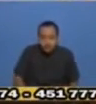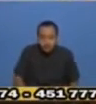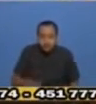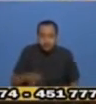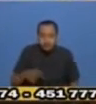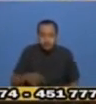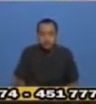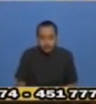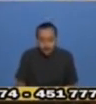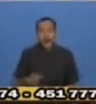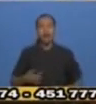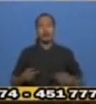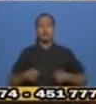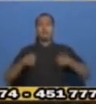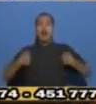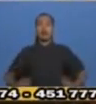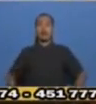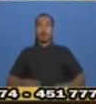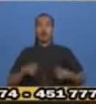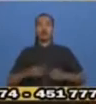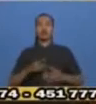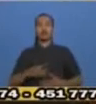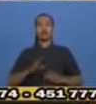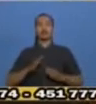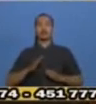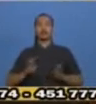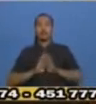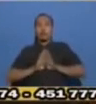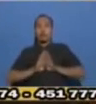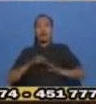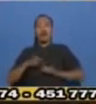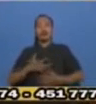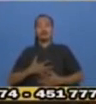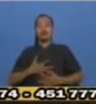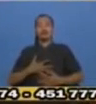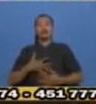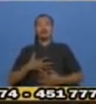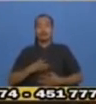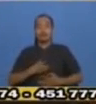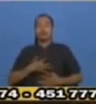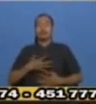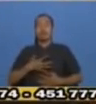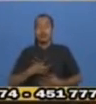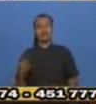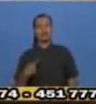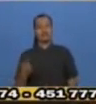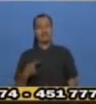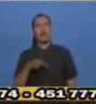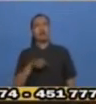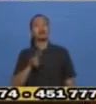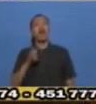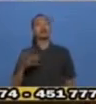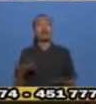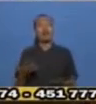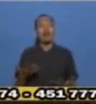tertutup begitu, agak mingkop gitu. Nah ini gampang sesak napas dia, gampang sesak napas kalau tidak pernah diimbangi dengan olahraga